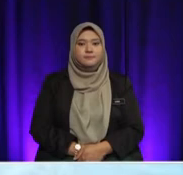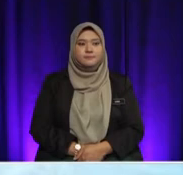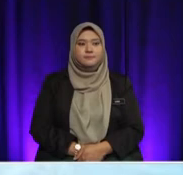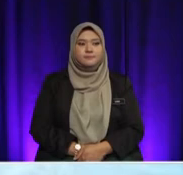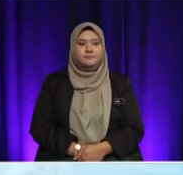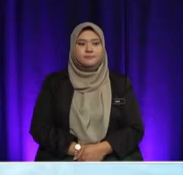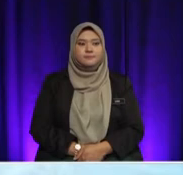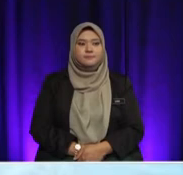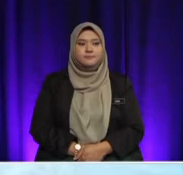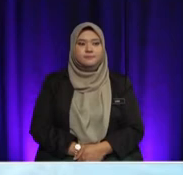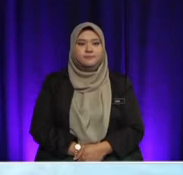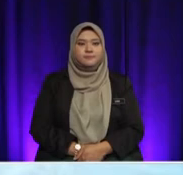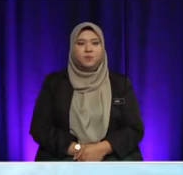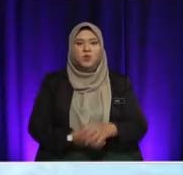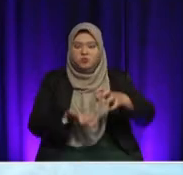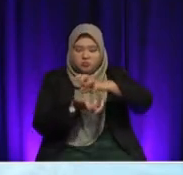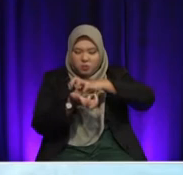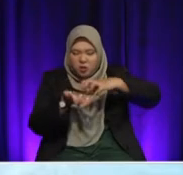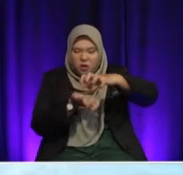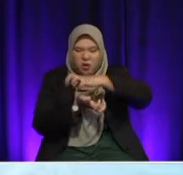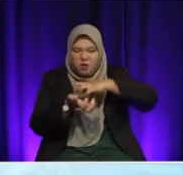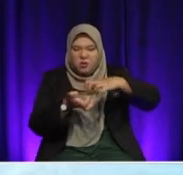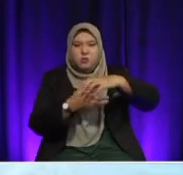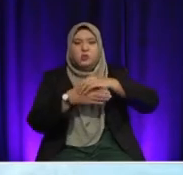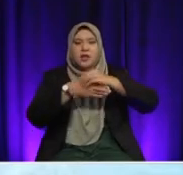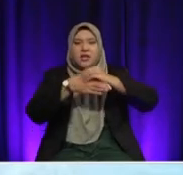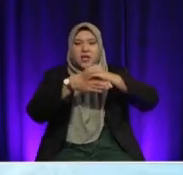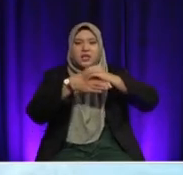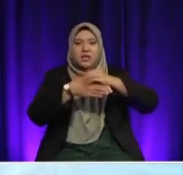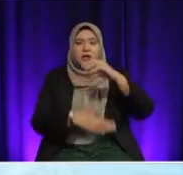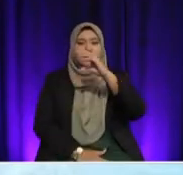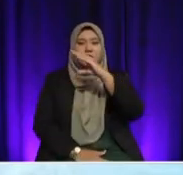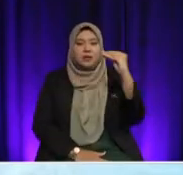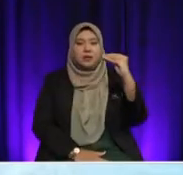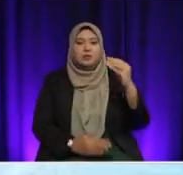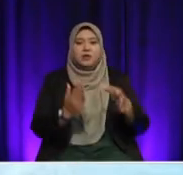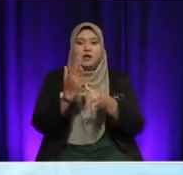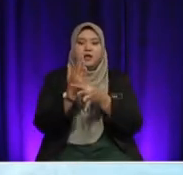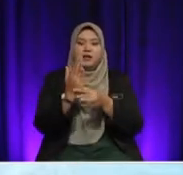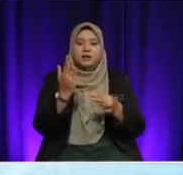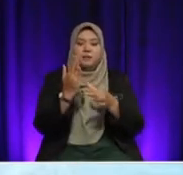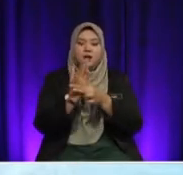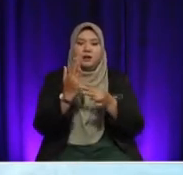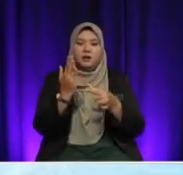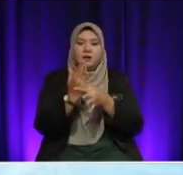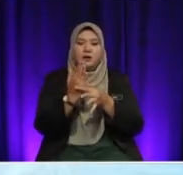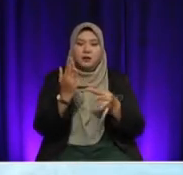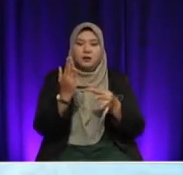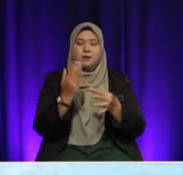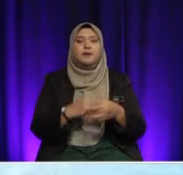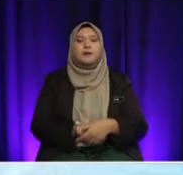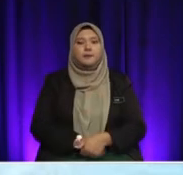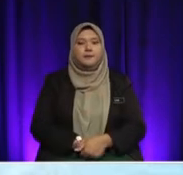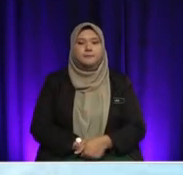produk daging, dia hancurkan daging lah dan lemak. Okey, lepas tu kita ada mesin bowl chopper. Ni nama dia bowl